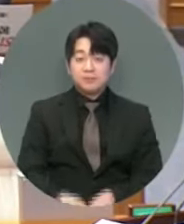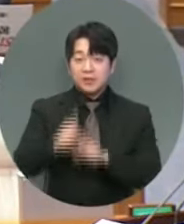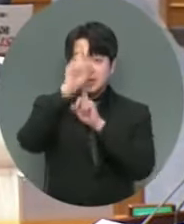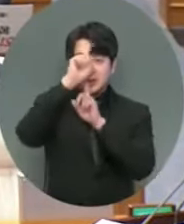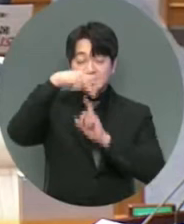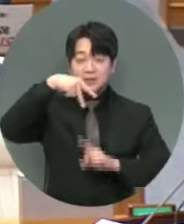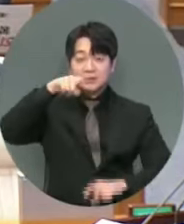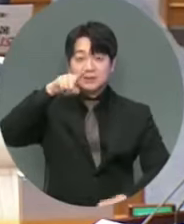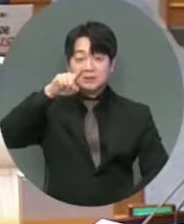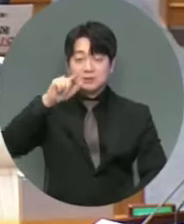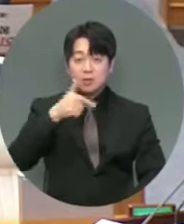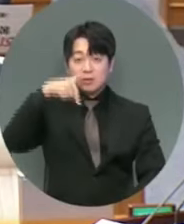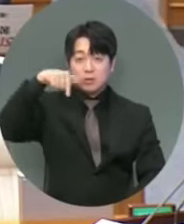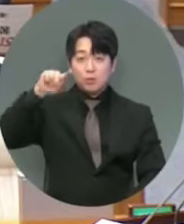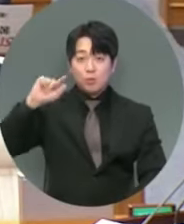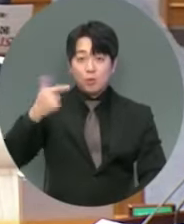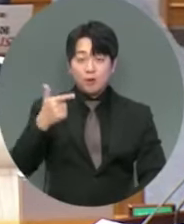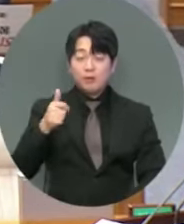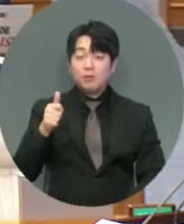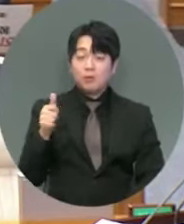이성건 의원,